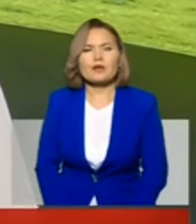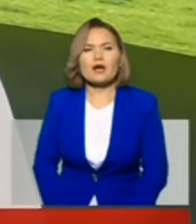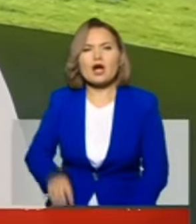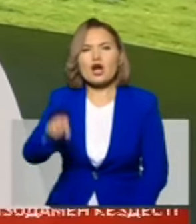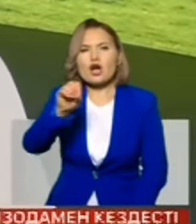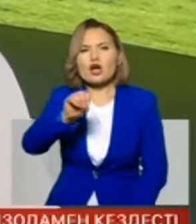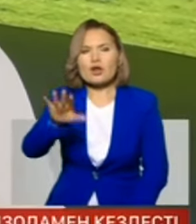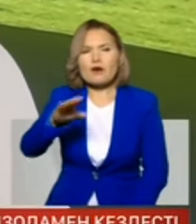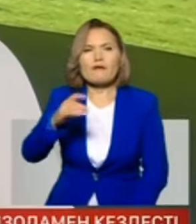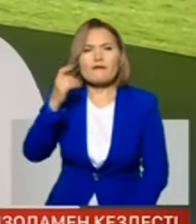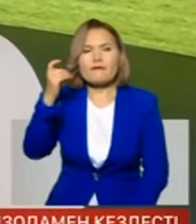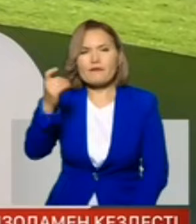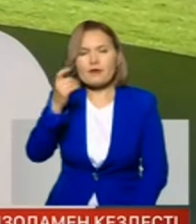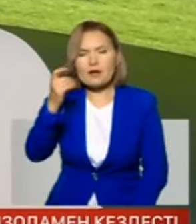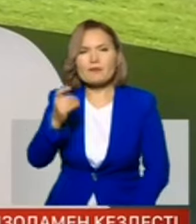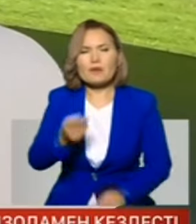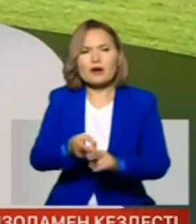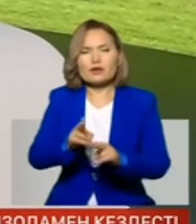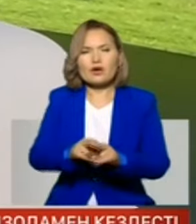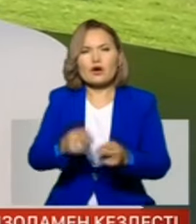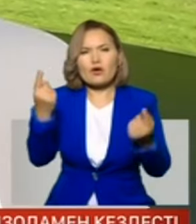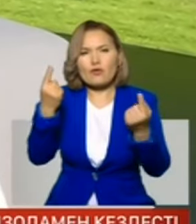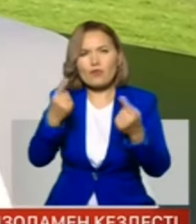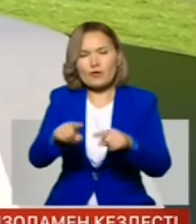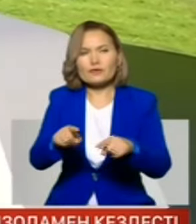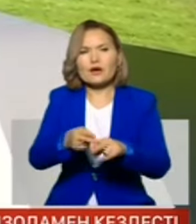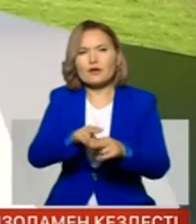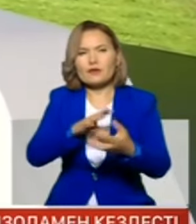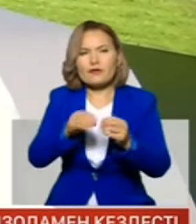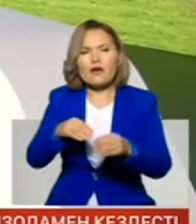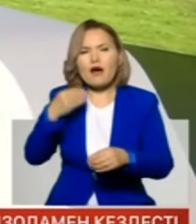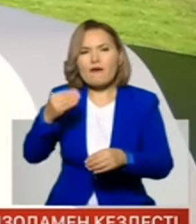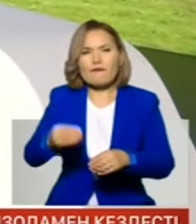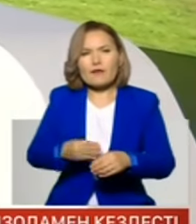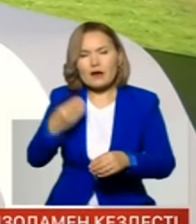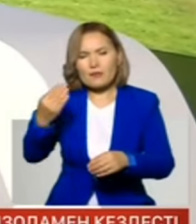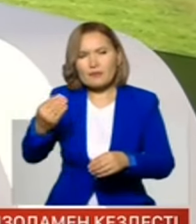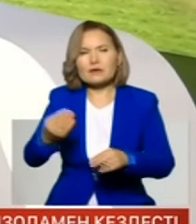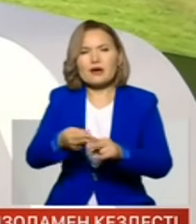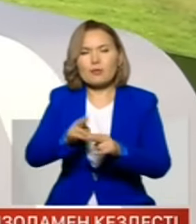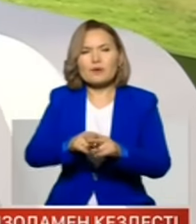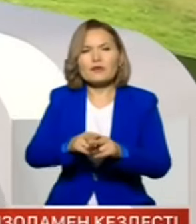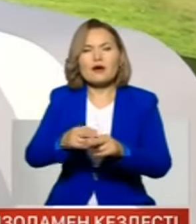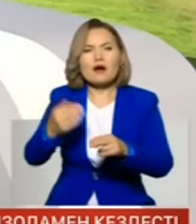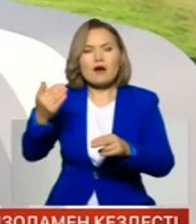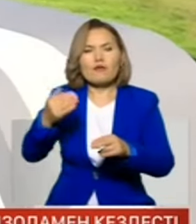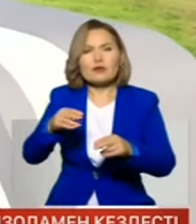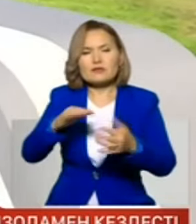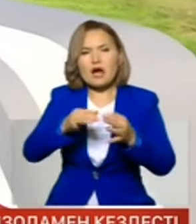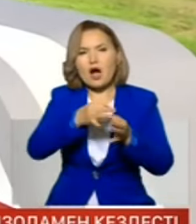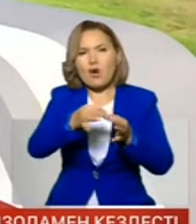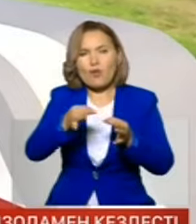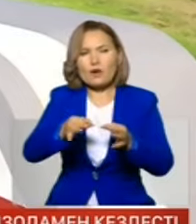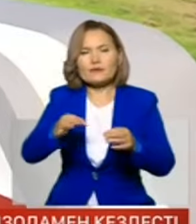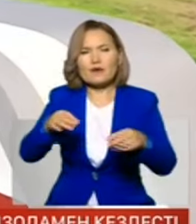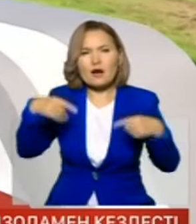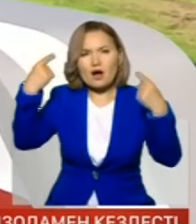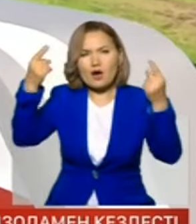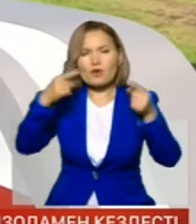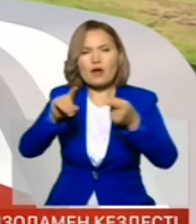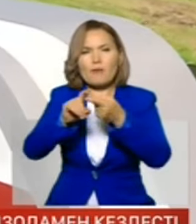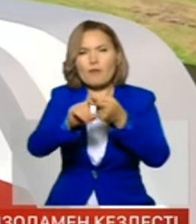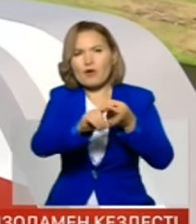Еуропа фермерлері тағы да дағдарысқа тап болды. Францияда қабынба безгектен қой қырылып жатыр. Блутанг ауруы адамға